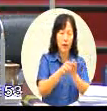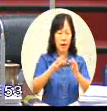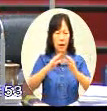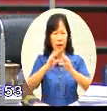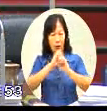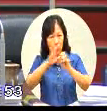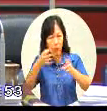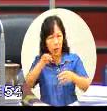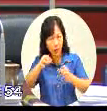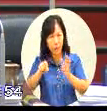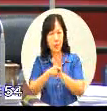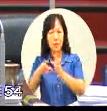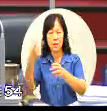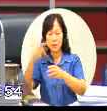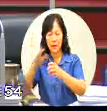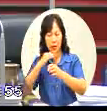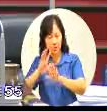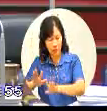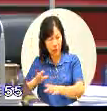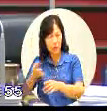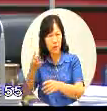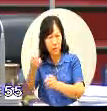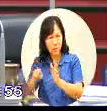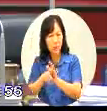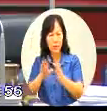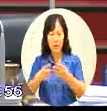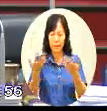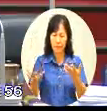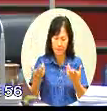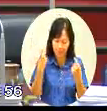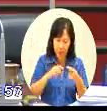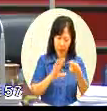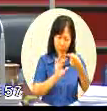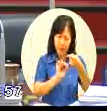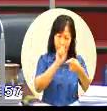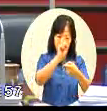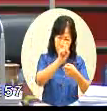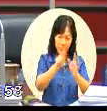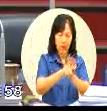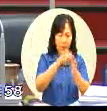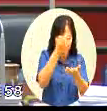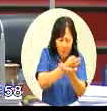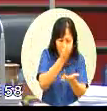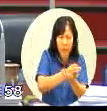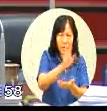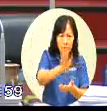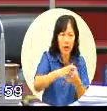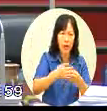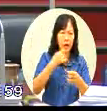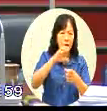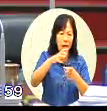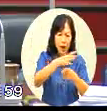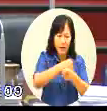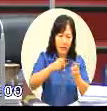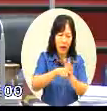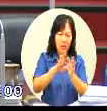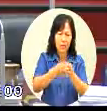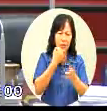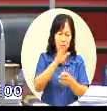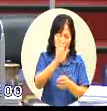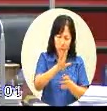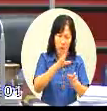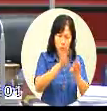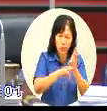格，公告地价已经是市价的十分之一哦，已经是便宜再便宜了。台湾的持有税是世界最便